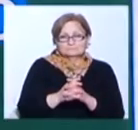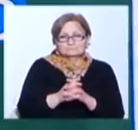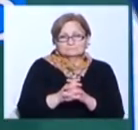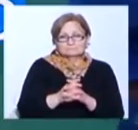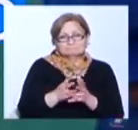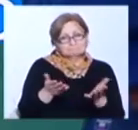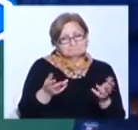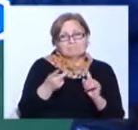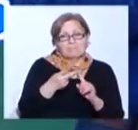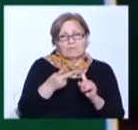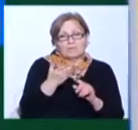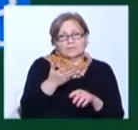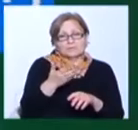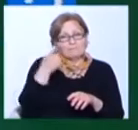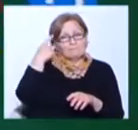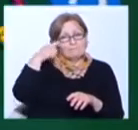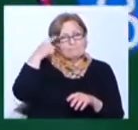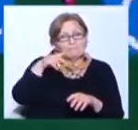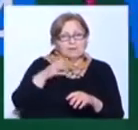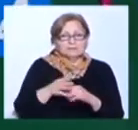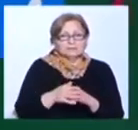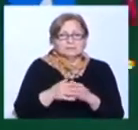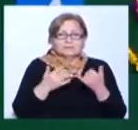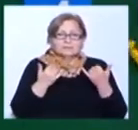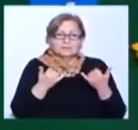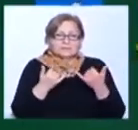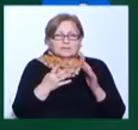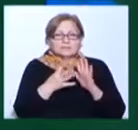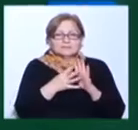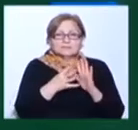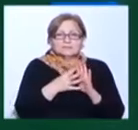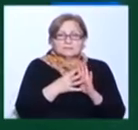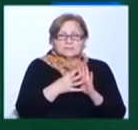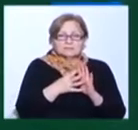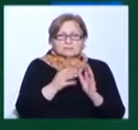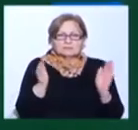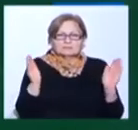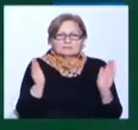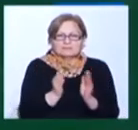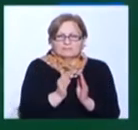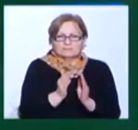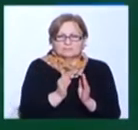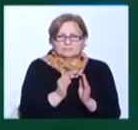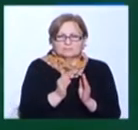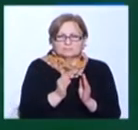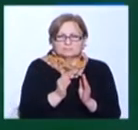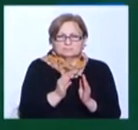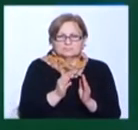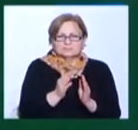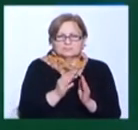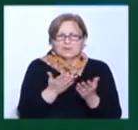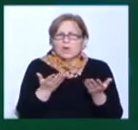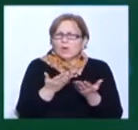ესეც მეორე მაგალითი. მოდით ახლა 9-იანი დავაპატარაოთ. რომელი ნიშანი